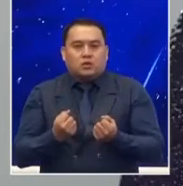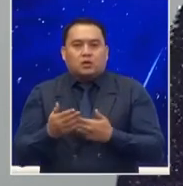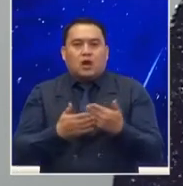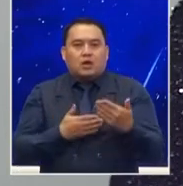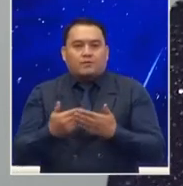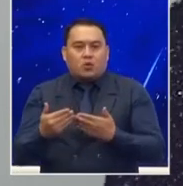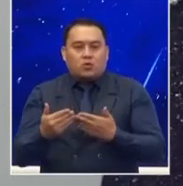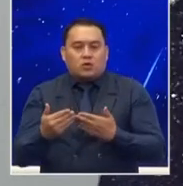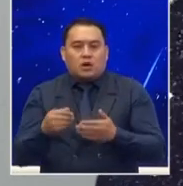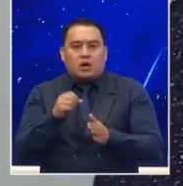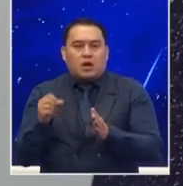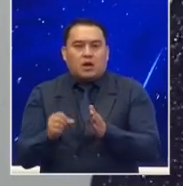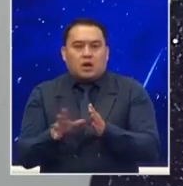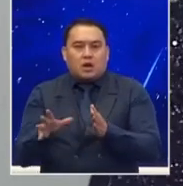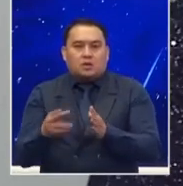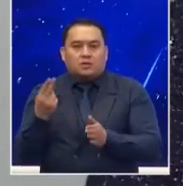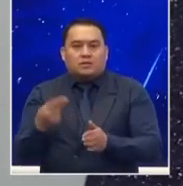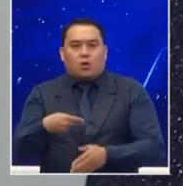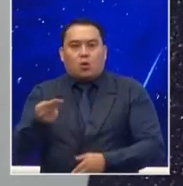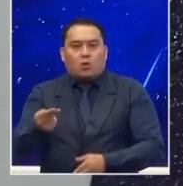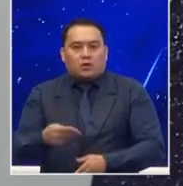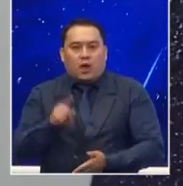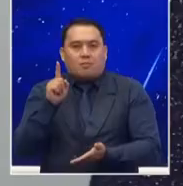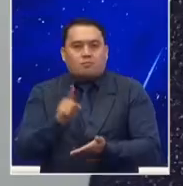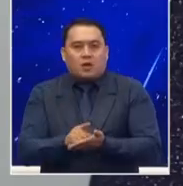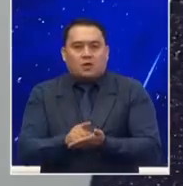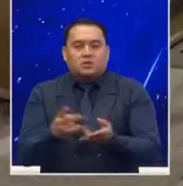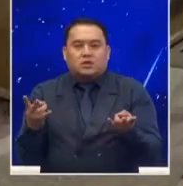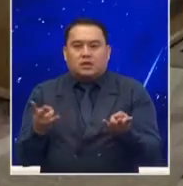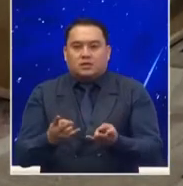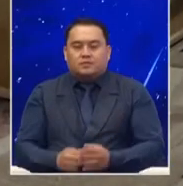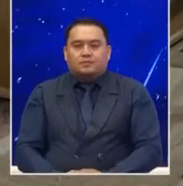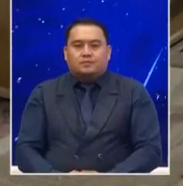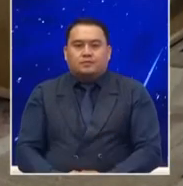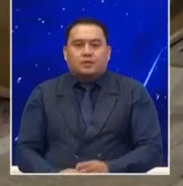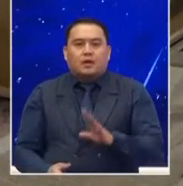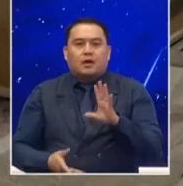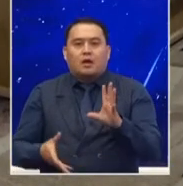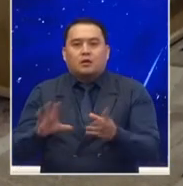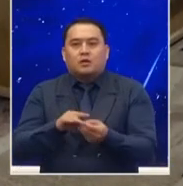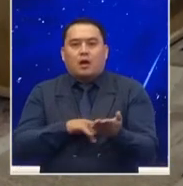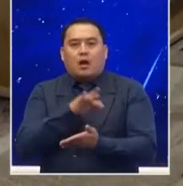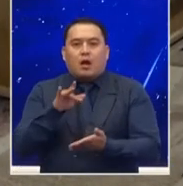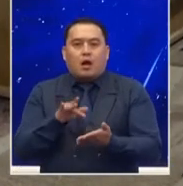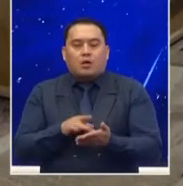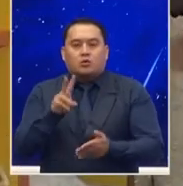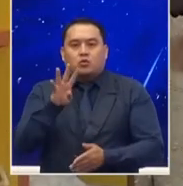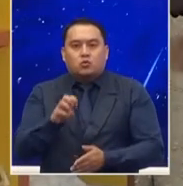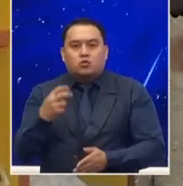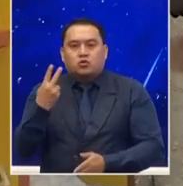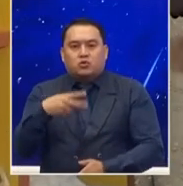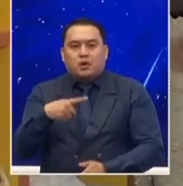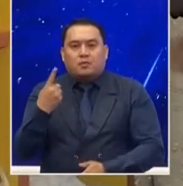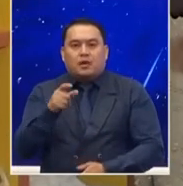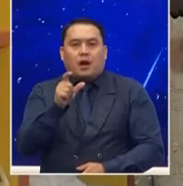жеткізуі электрондық цифрлық қолтаңбасының міндетті түрде болуы. Жалпы биыл қала бойынша цифрлы жүйені 421